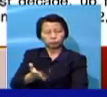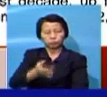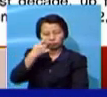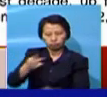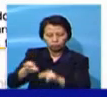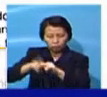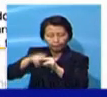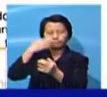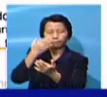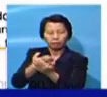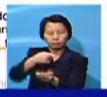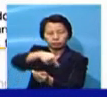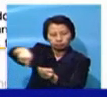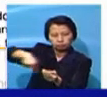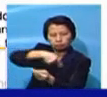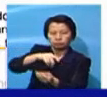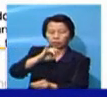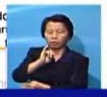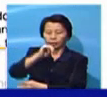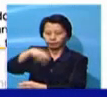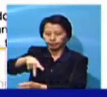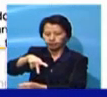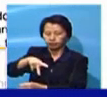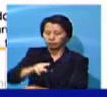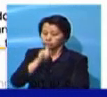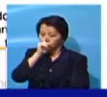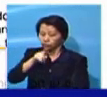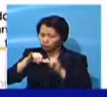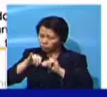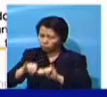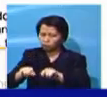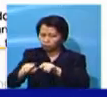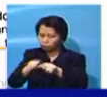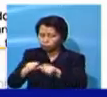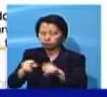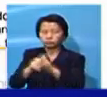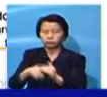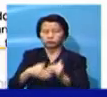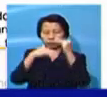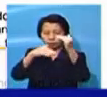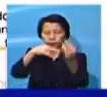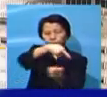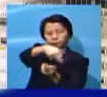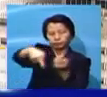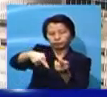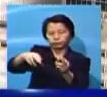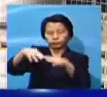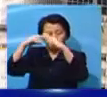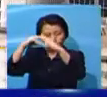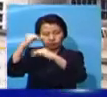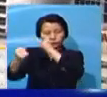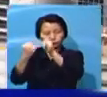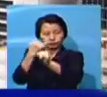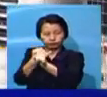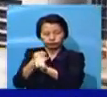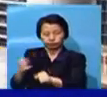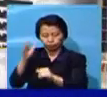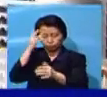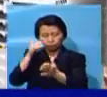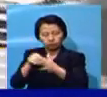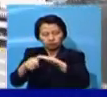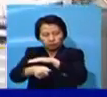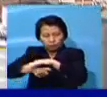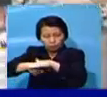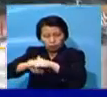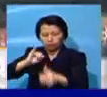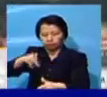bagi menambah baik persekitaran IP untuk memastikan ia kekal kompetitif di peringkat serantau dan global beliau yakin pelindungan hak